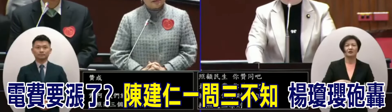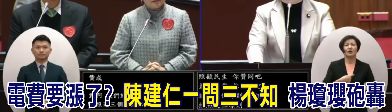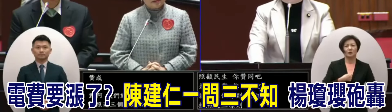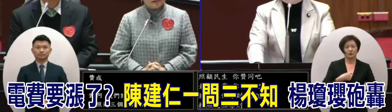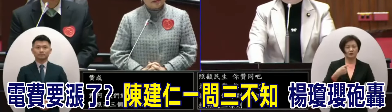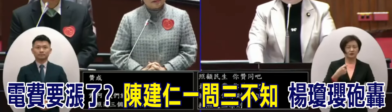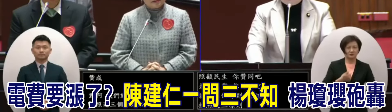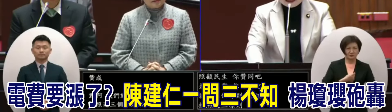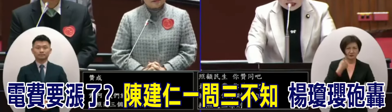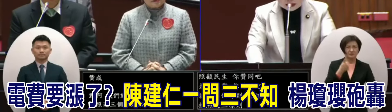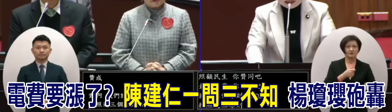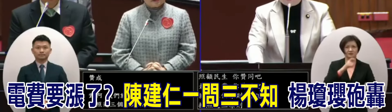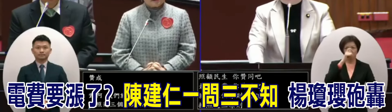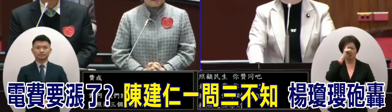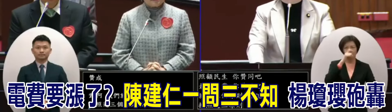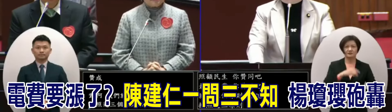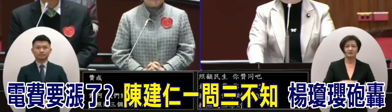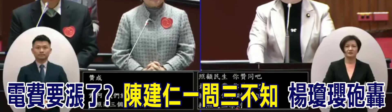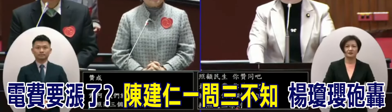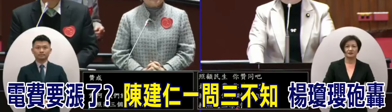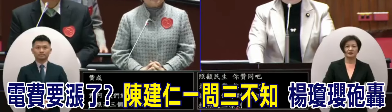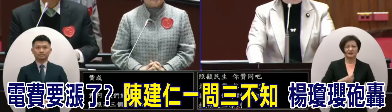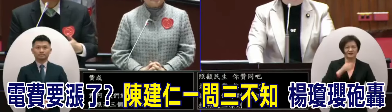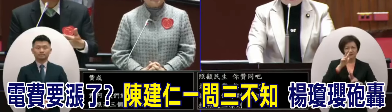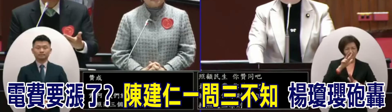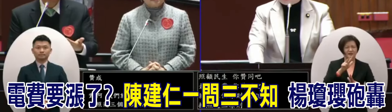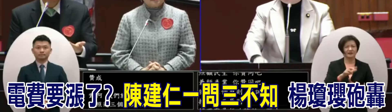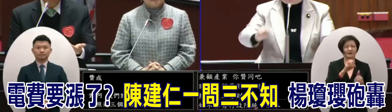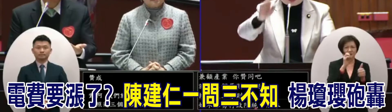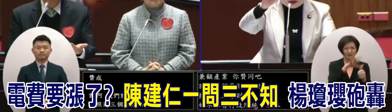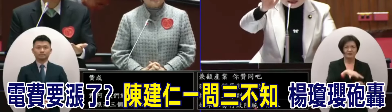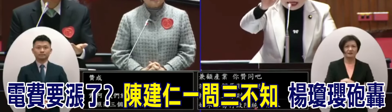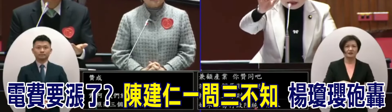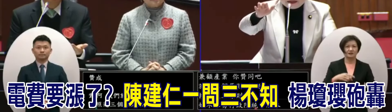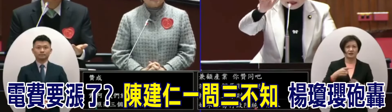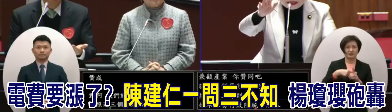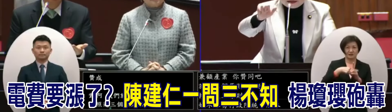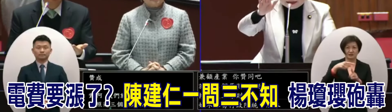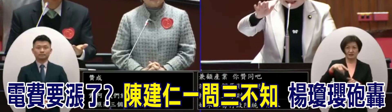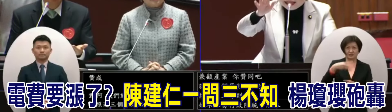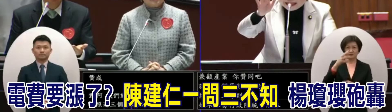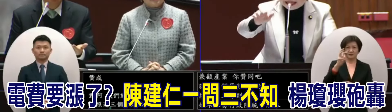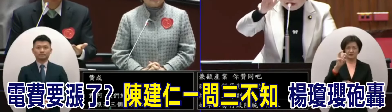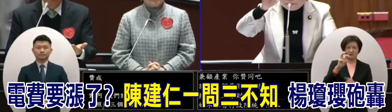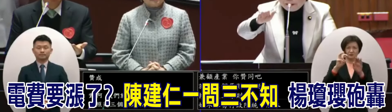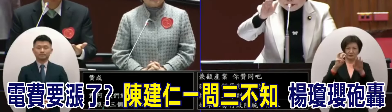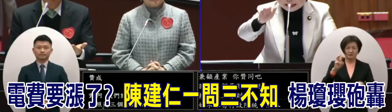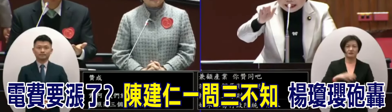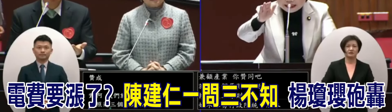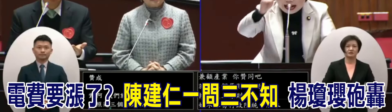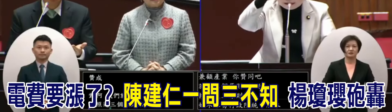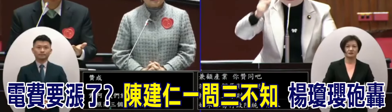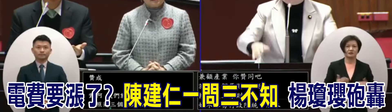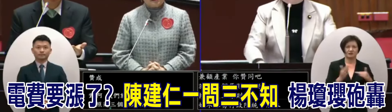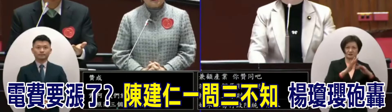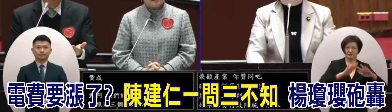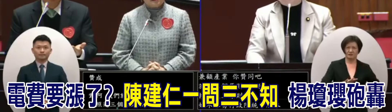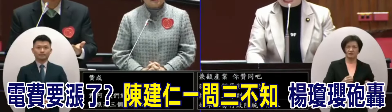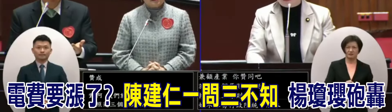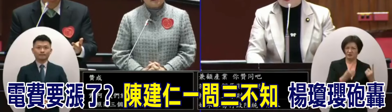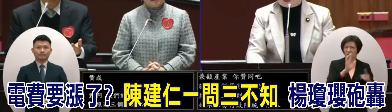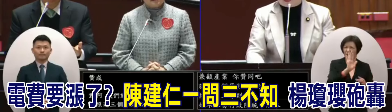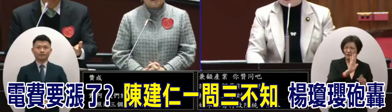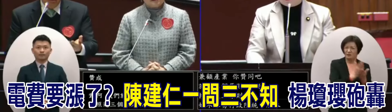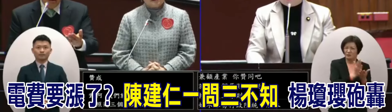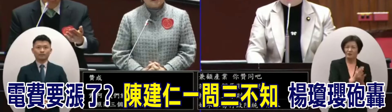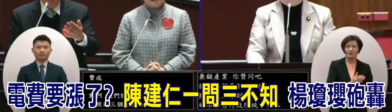深刻的、非常诚意的拜托院长。330度以下的民生用电现阶段不得涨，你可不可以